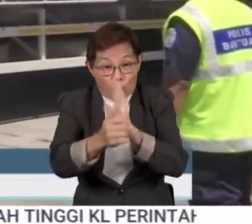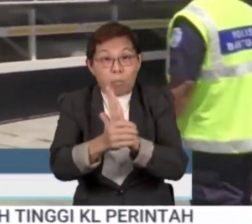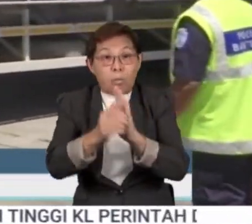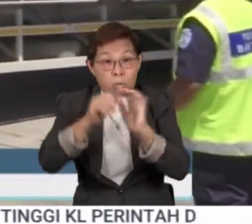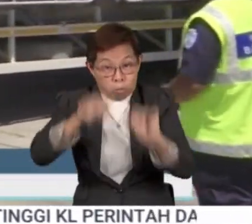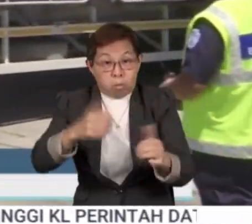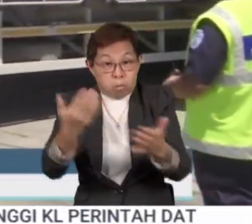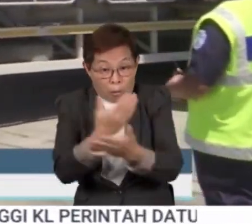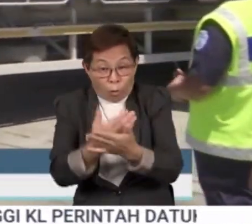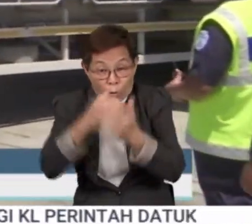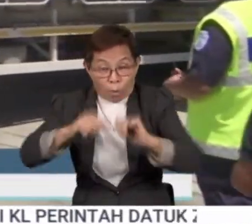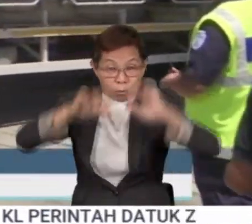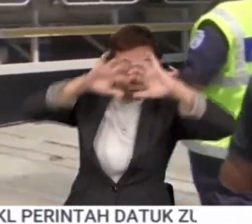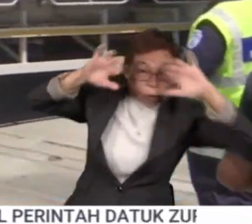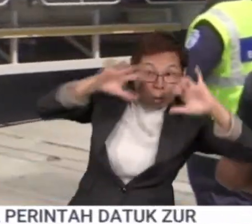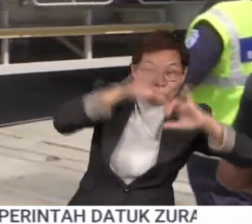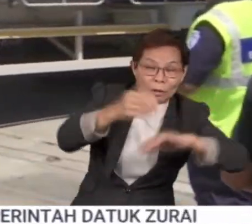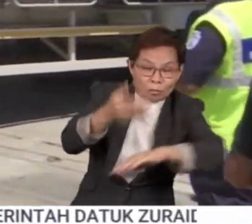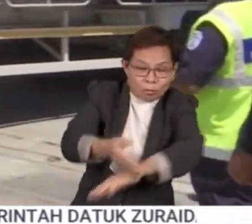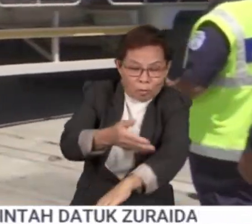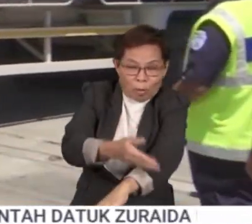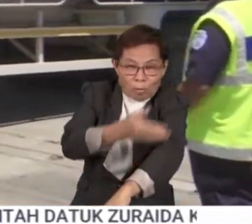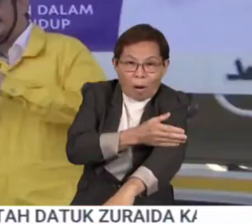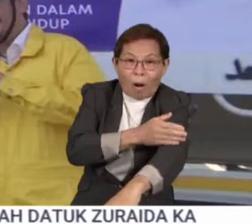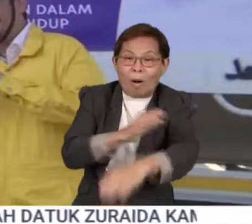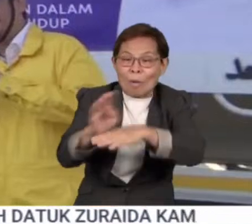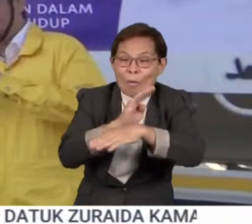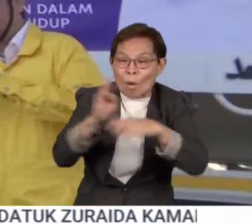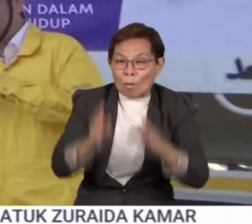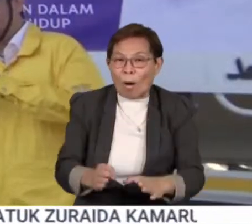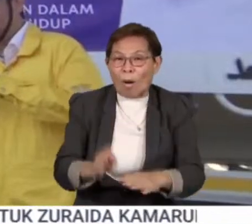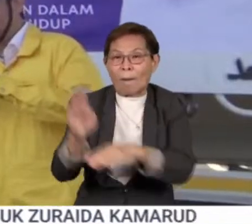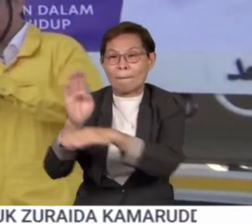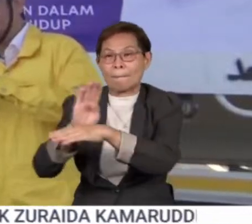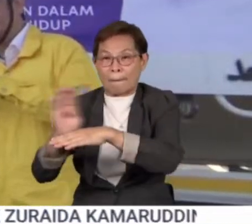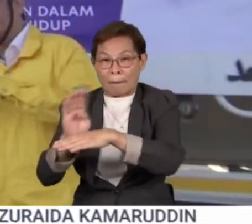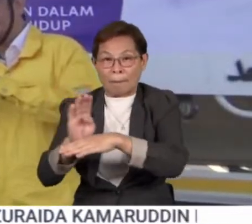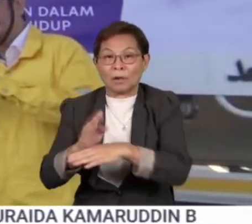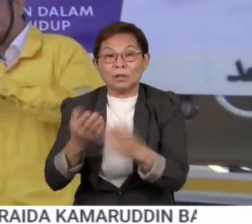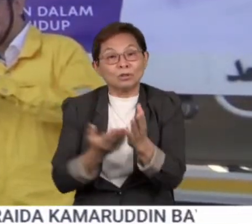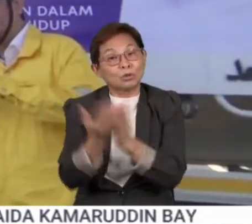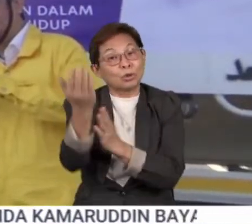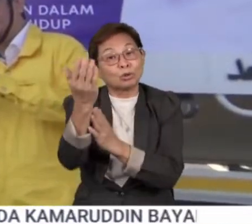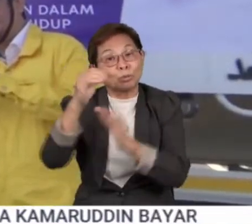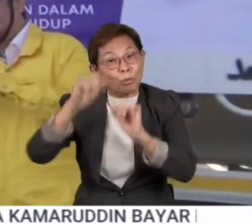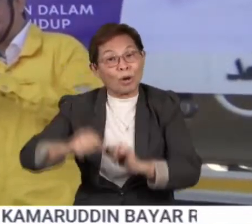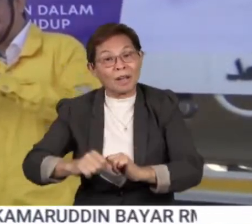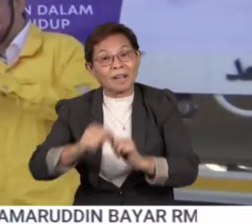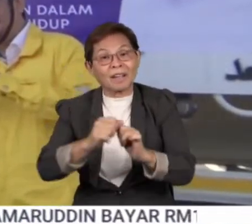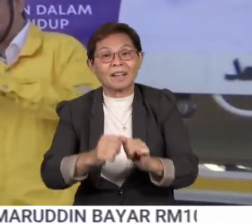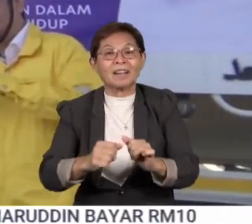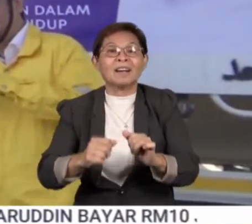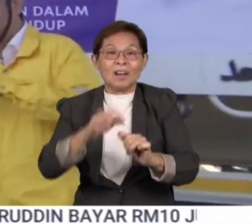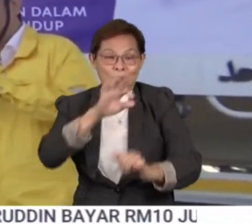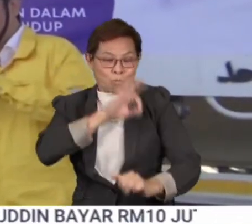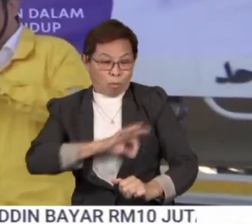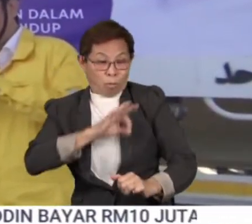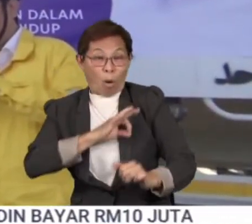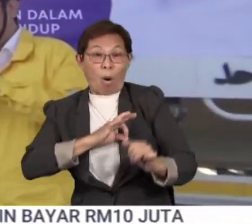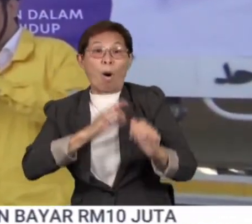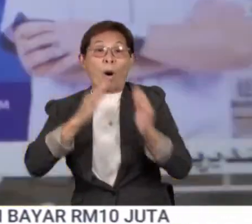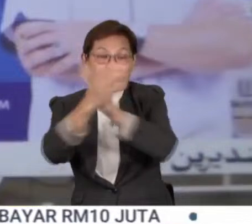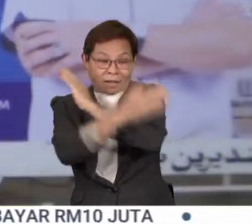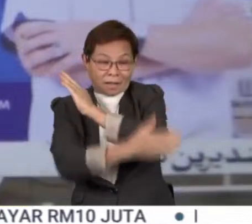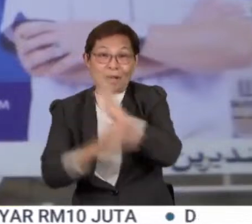wajar diterokai dan dipertingkat oleh pemain industri perdagangan sekaligus dapat memberi nilai tambah kepada negara